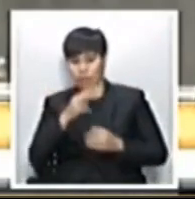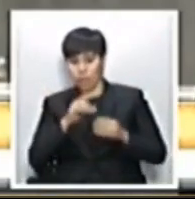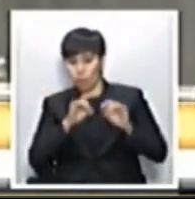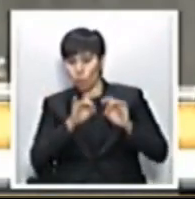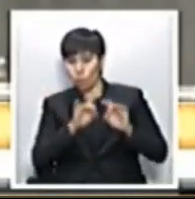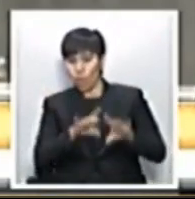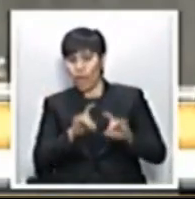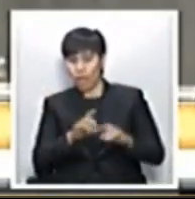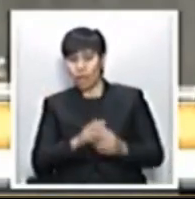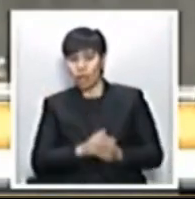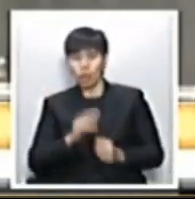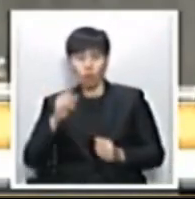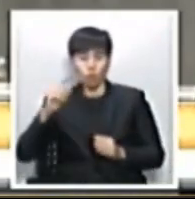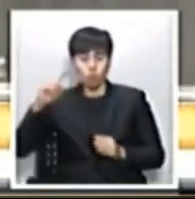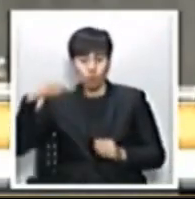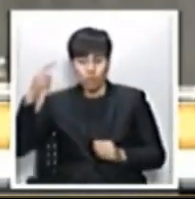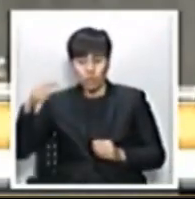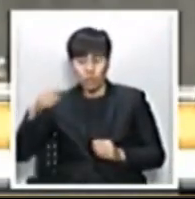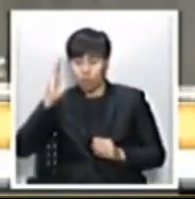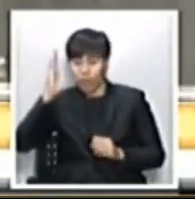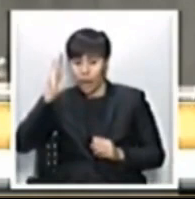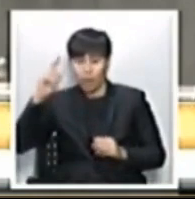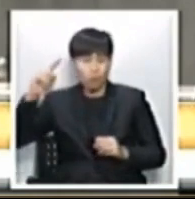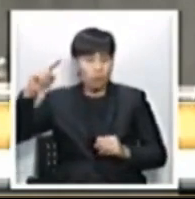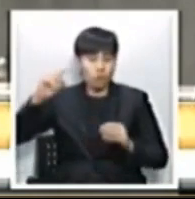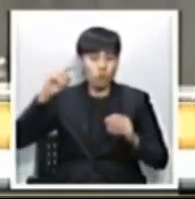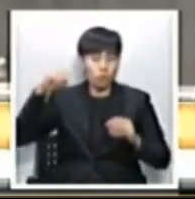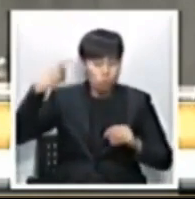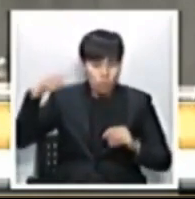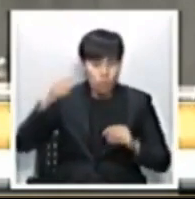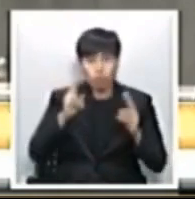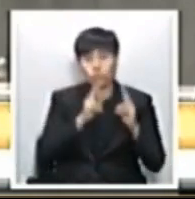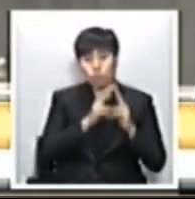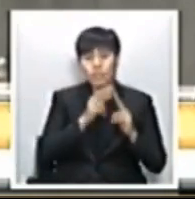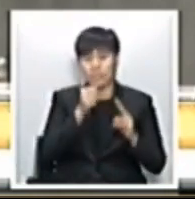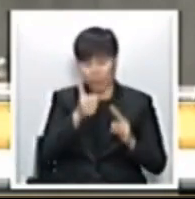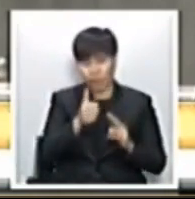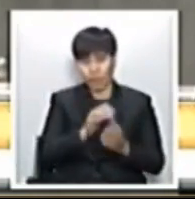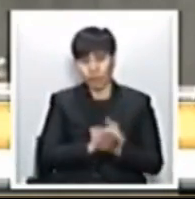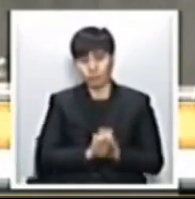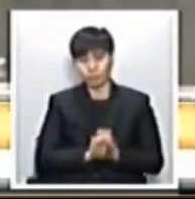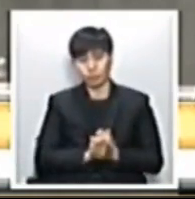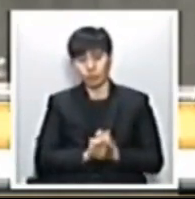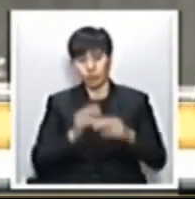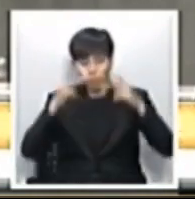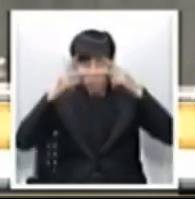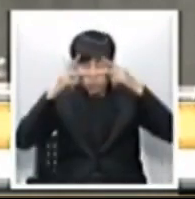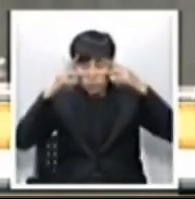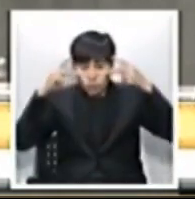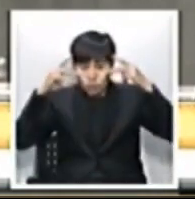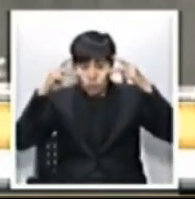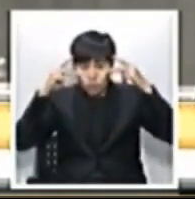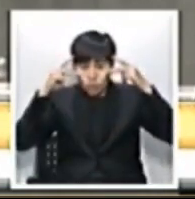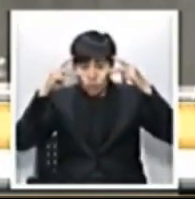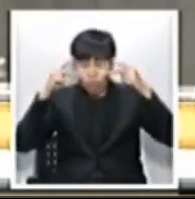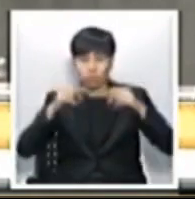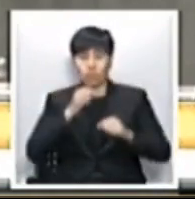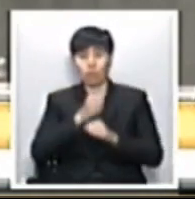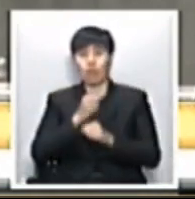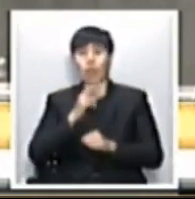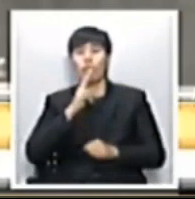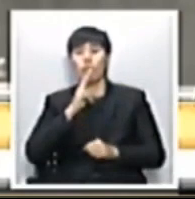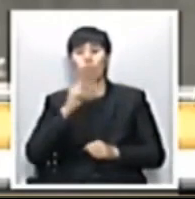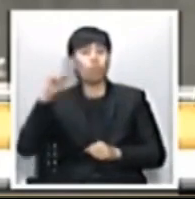เอกสามารถข่มขืนนางเอกได้อ้างเรื่องของความรักโจรสามารถทำให้ตัวอิจฉาถูกข่มขืน